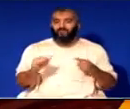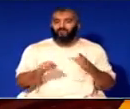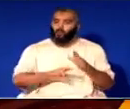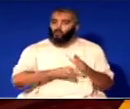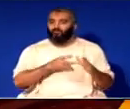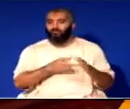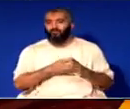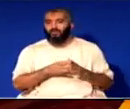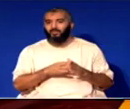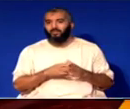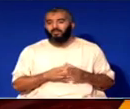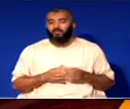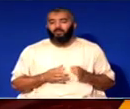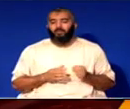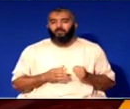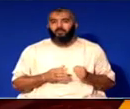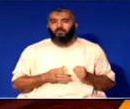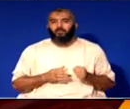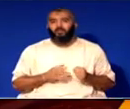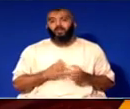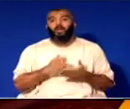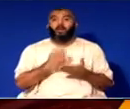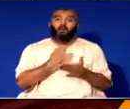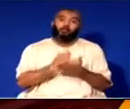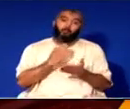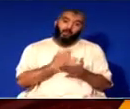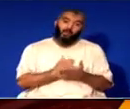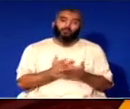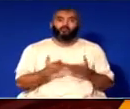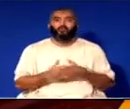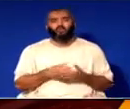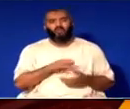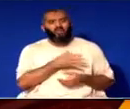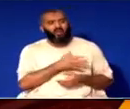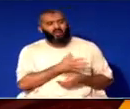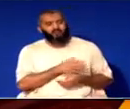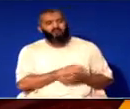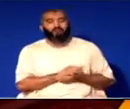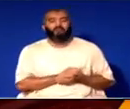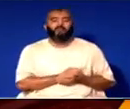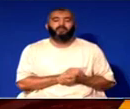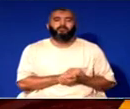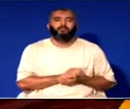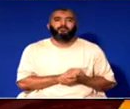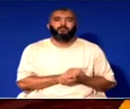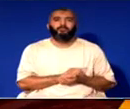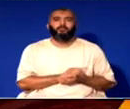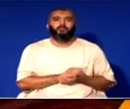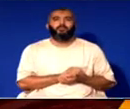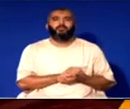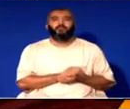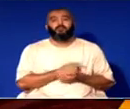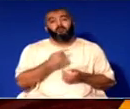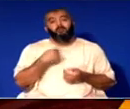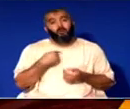ثم خوفا من أني تعرضت إلى الضرب وراح نتعرض إلى الضرب والإهانة، وبالفعل تعرضت لضرب والإهانة رغم ذلك. ما حكم الدين في أني حلفت